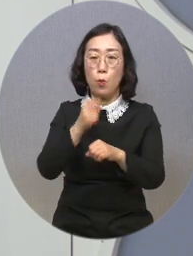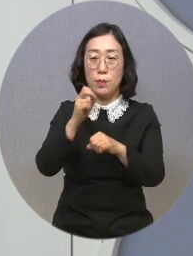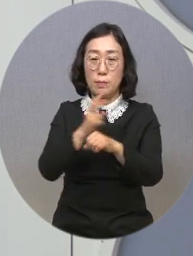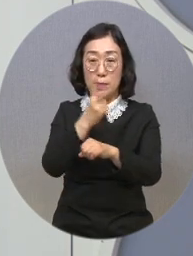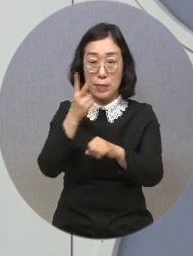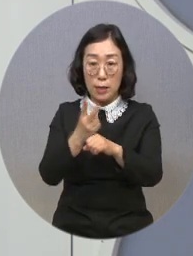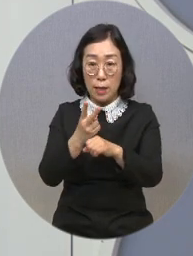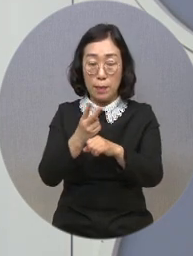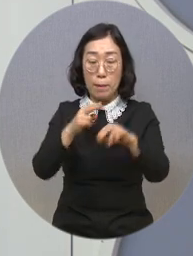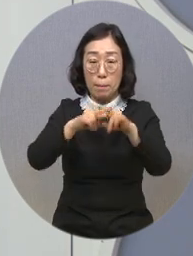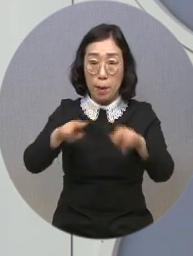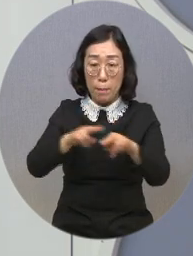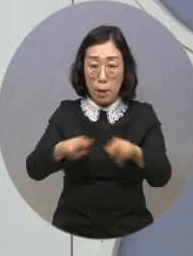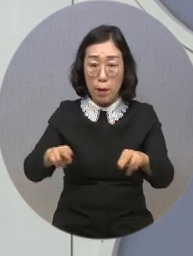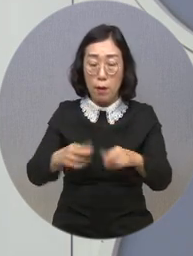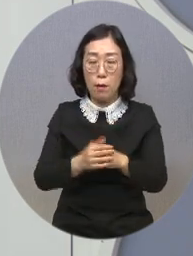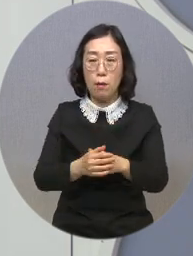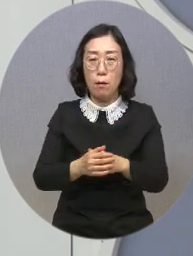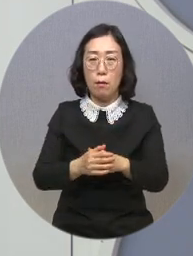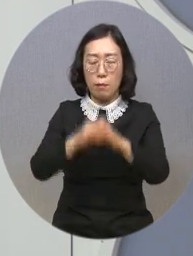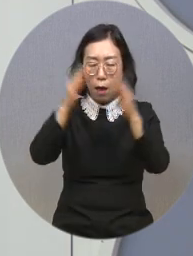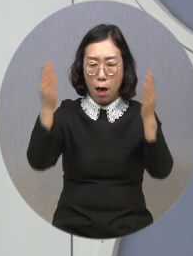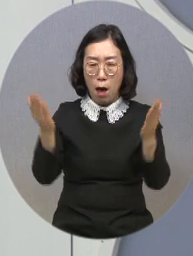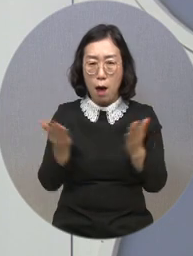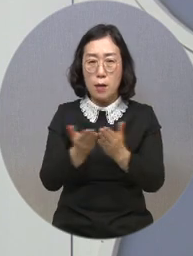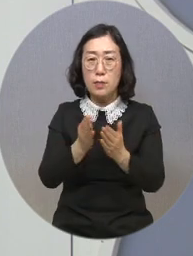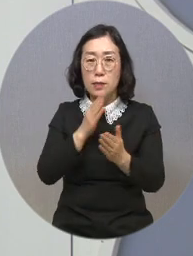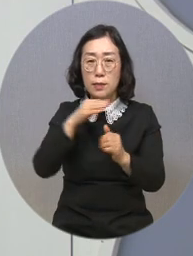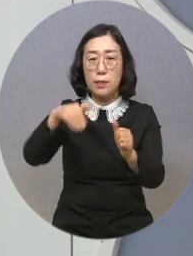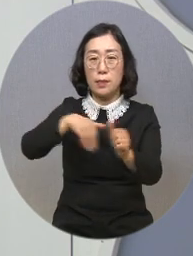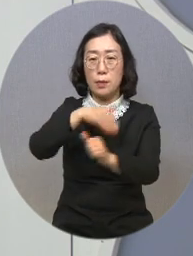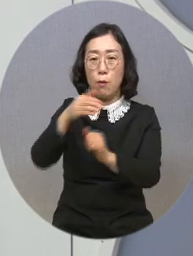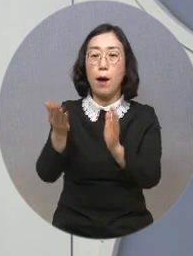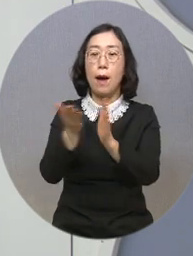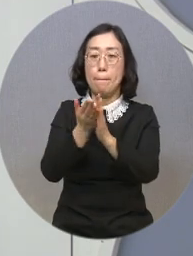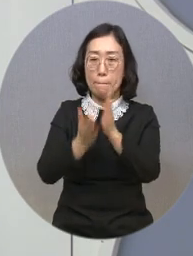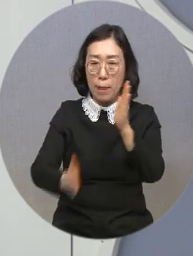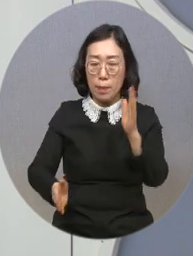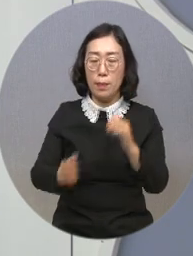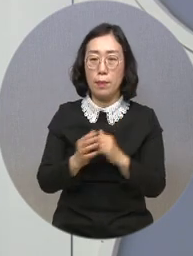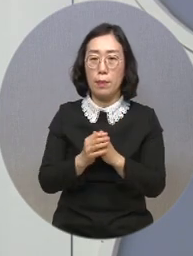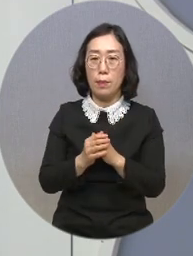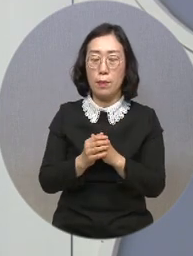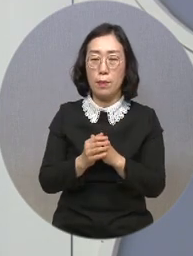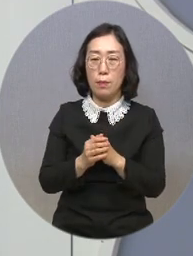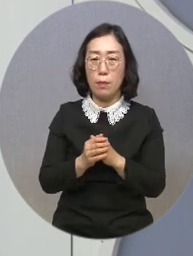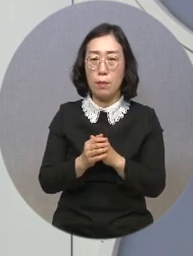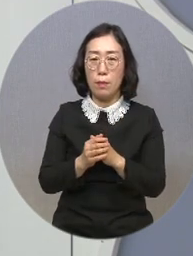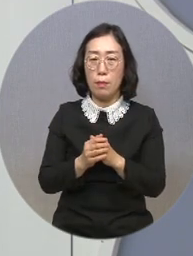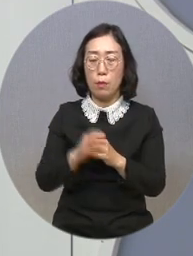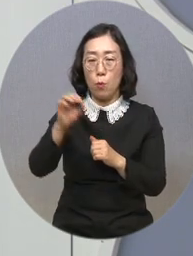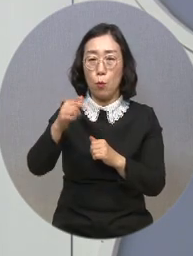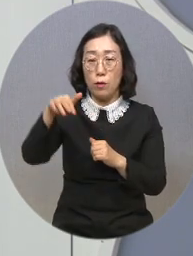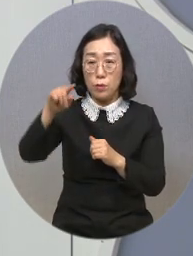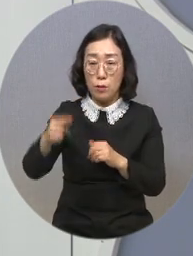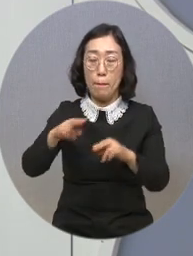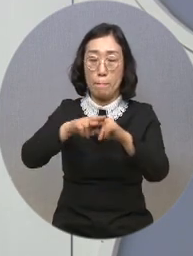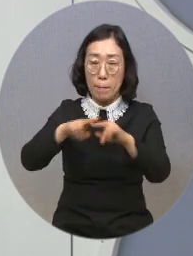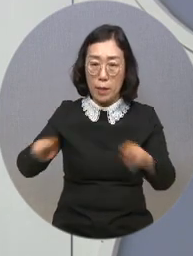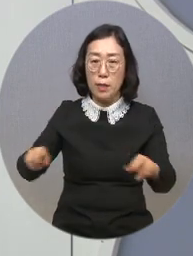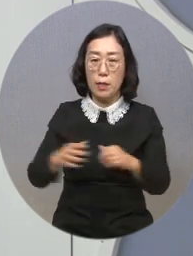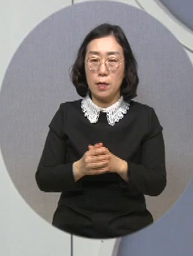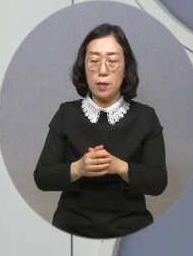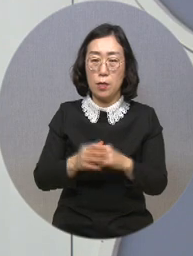이렇게 하니까 전부 이게 안 맞는 거예요. 현실을 안 맞는 정책을 하는 겁니다. 아. 원전 폐기라든지 뭐